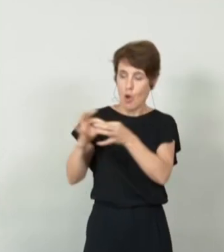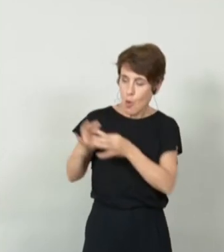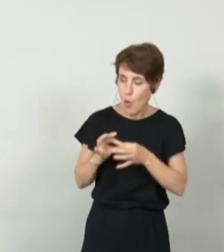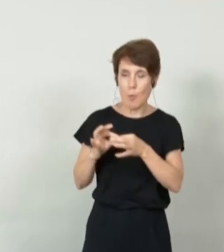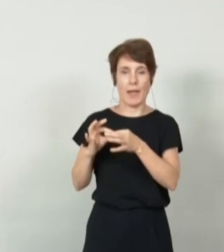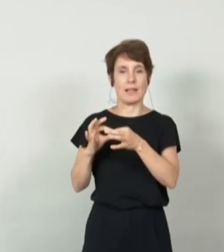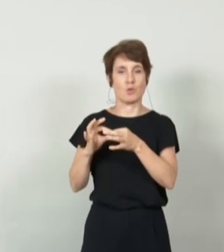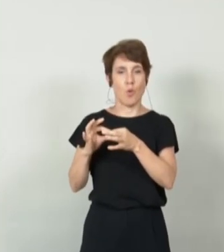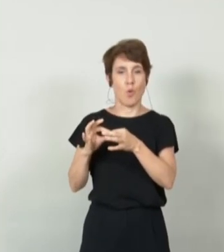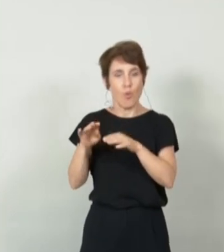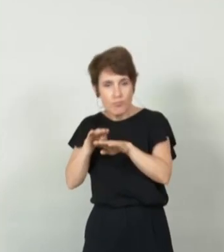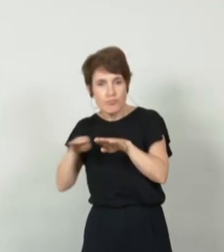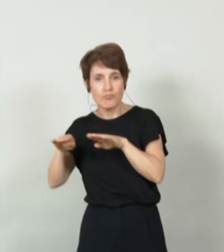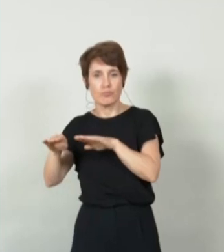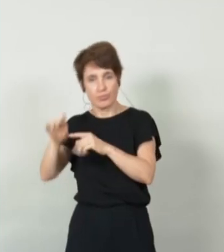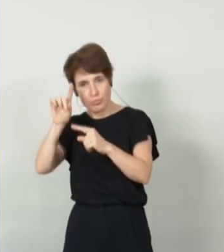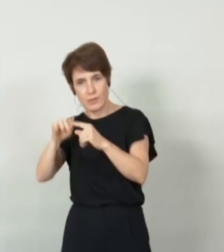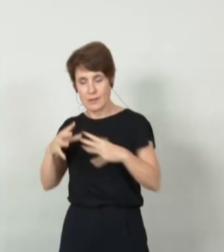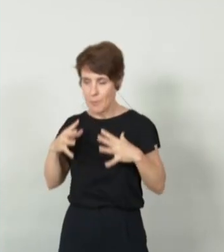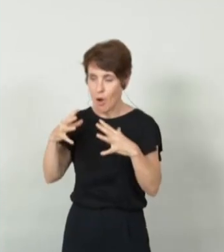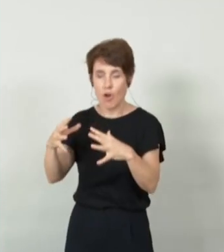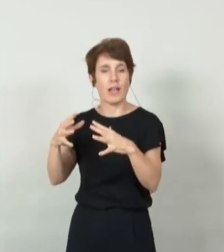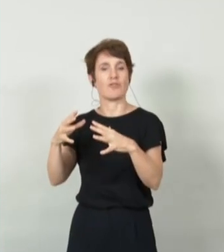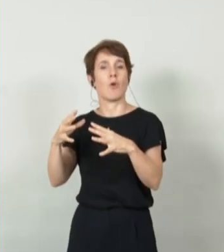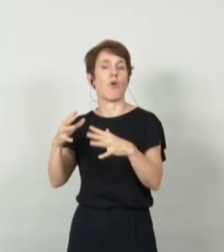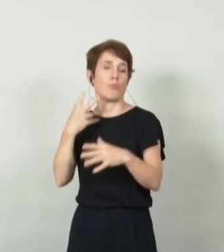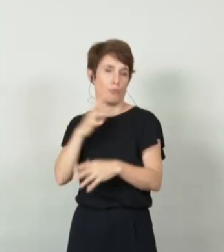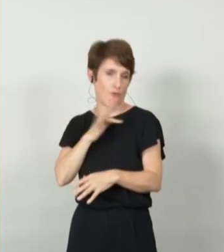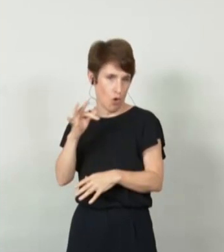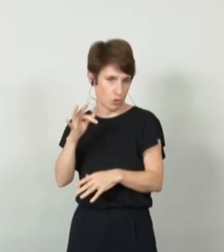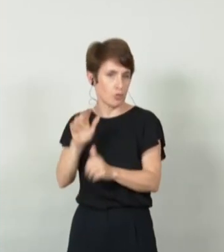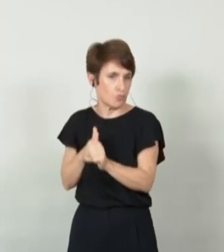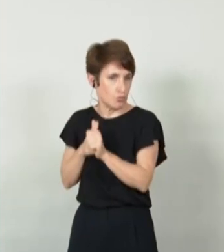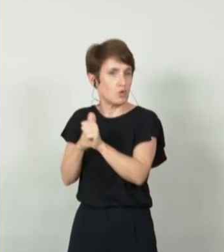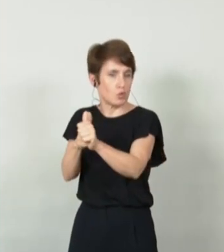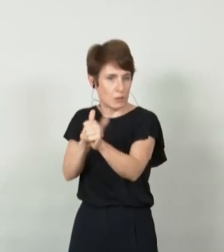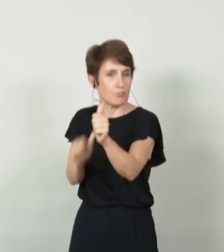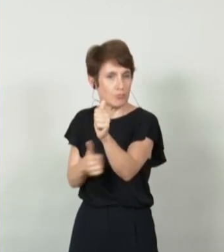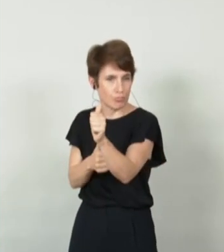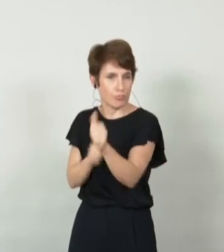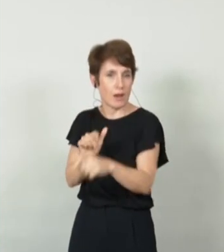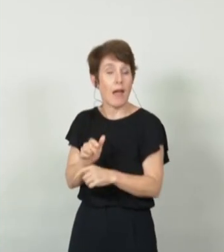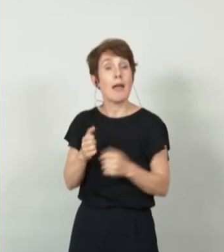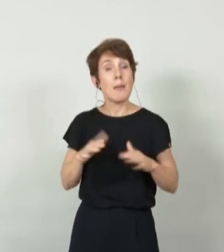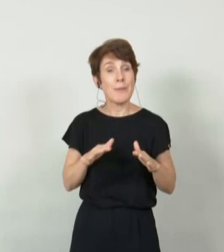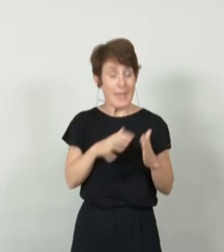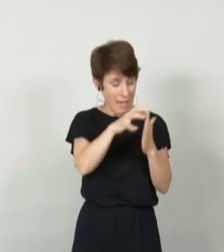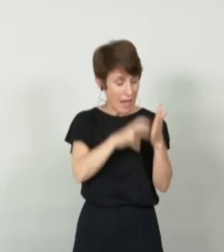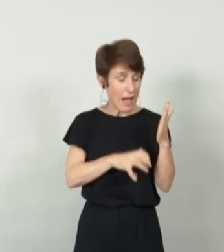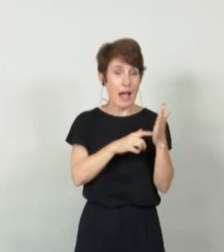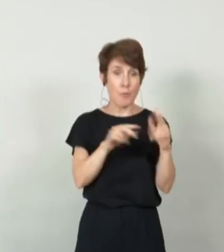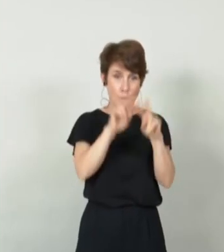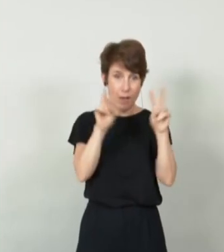dans le cadre des engagements internationaux de la France mais dans les rapports internationaux ce qui compte